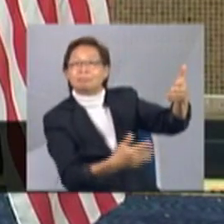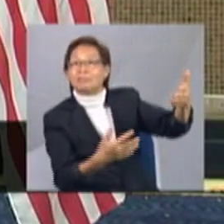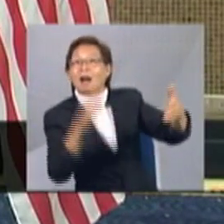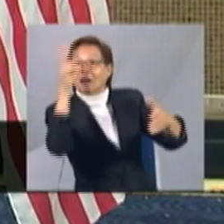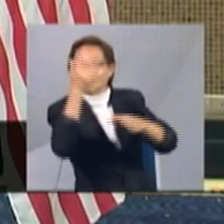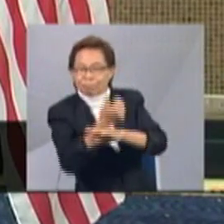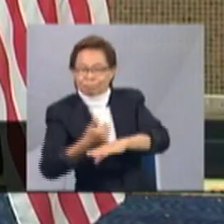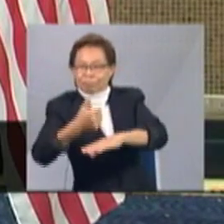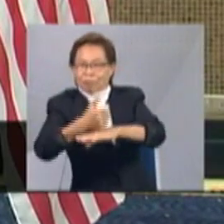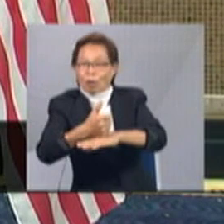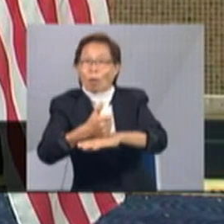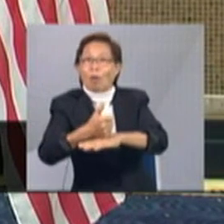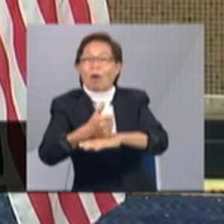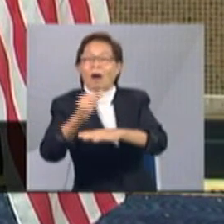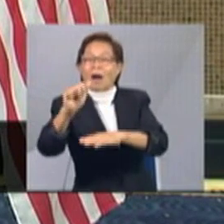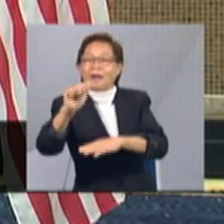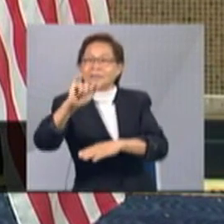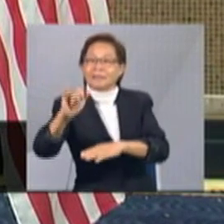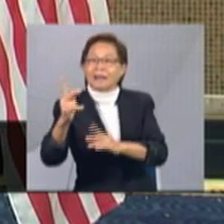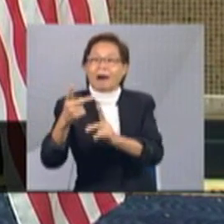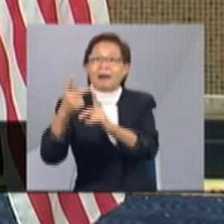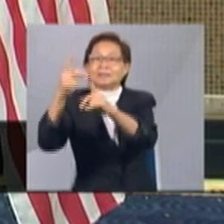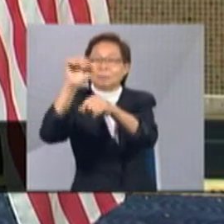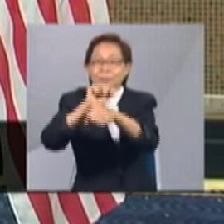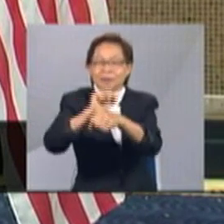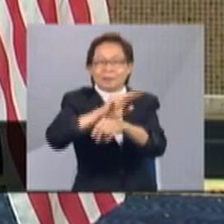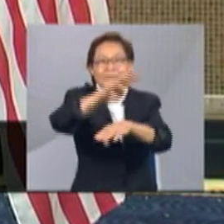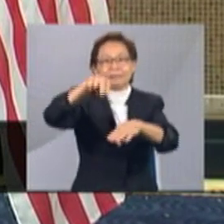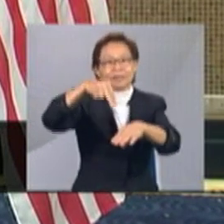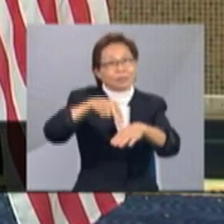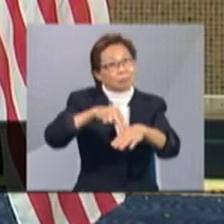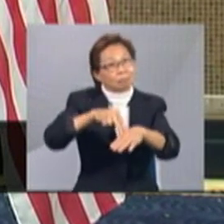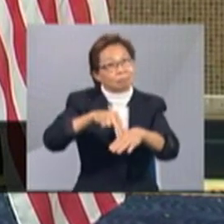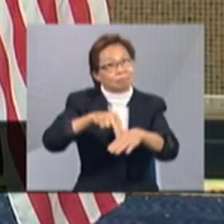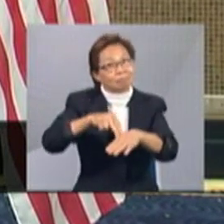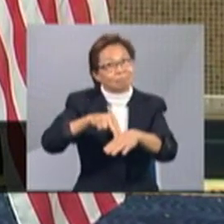akan menubuhkan sebuah jawatankuasa khas pekerjaan nasional.